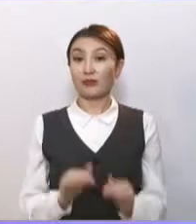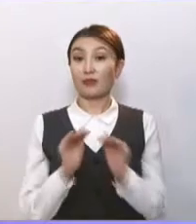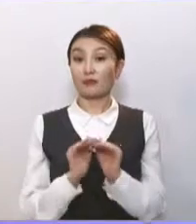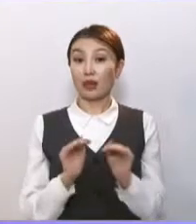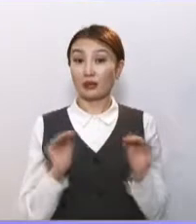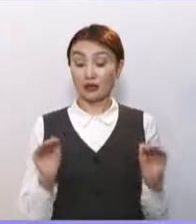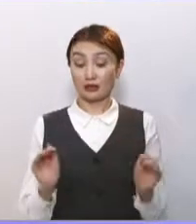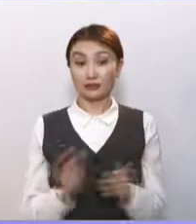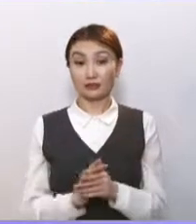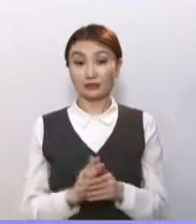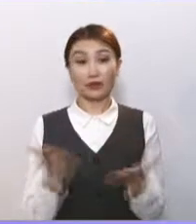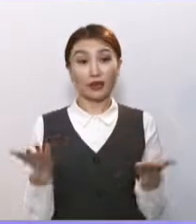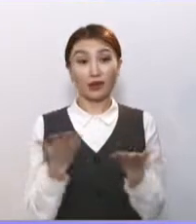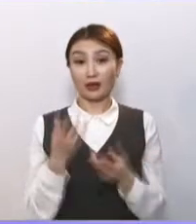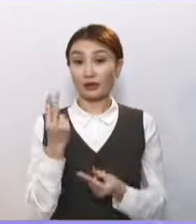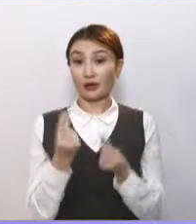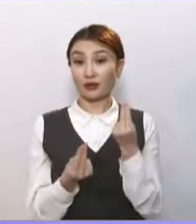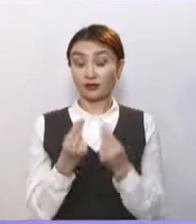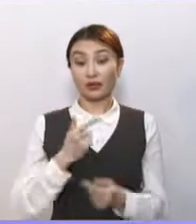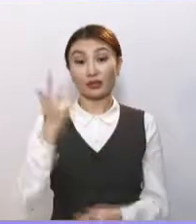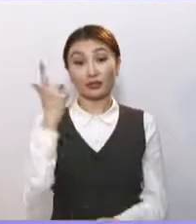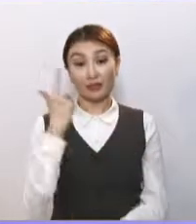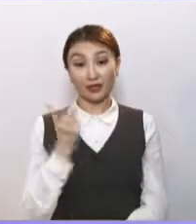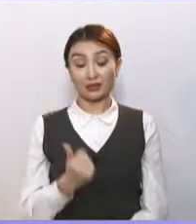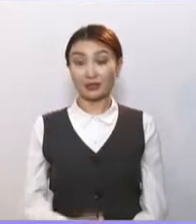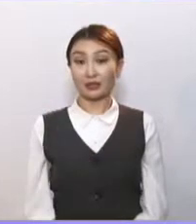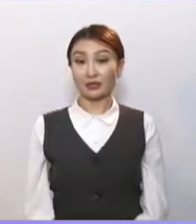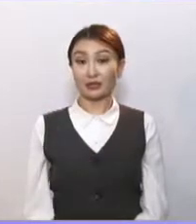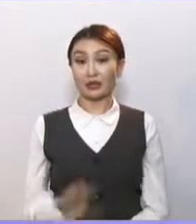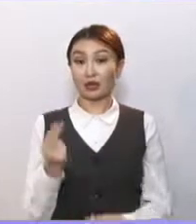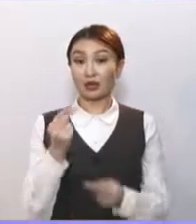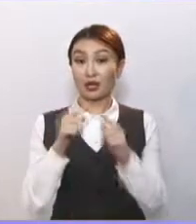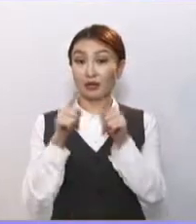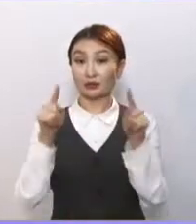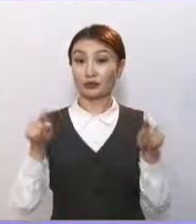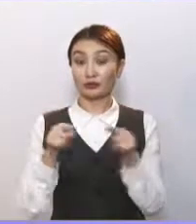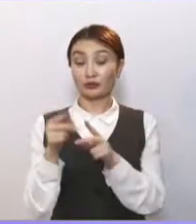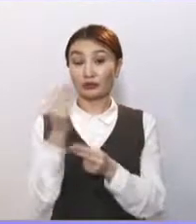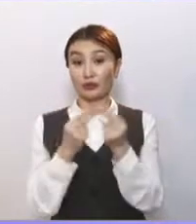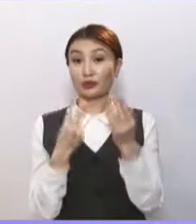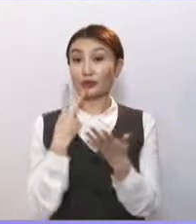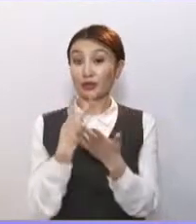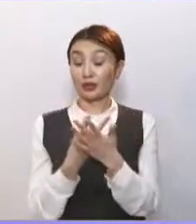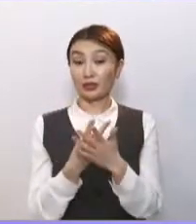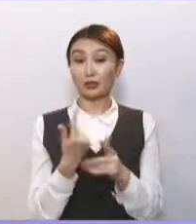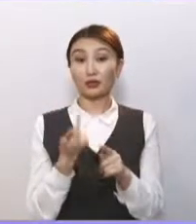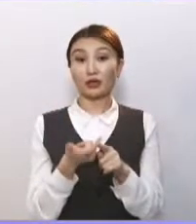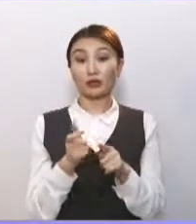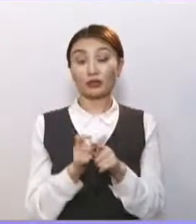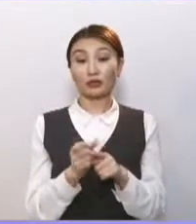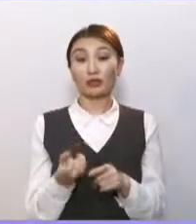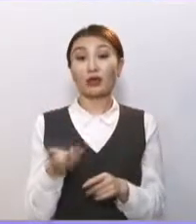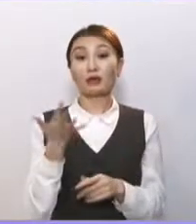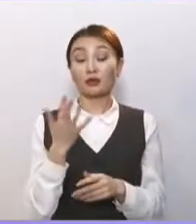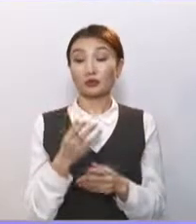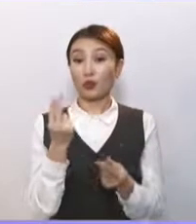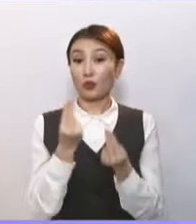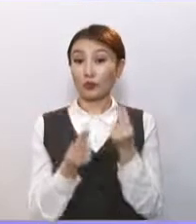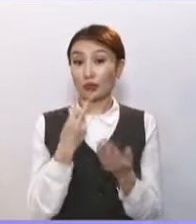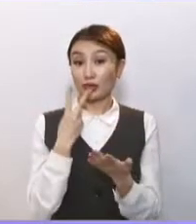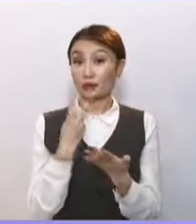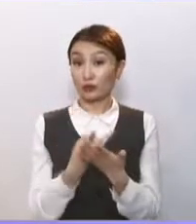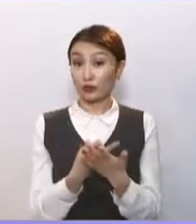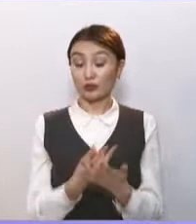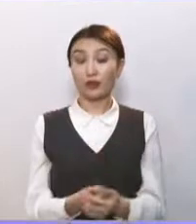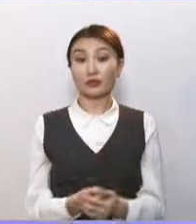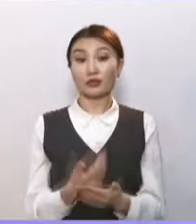Балдар, кандай оюндарды билесиңер? Сүрөттөрдү карагылачы. Бул жерде бир топ оюндарды көрүп